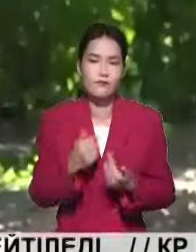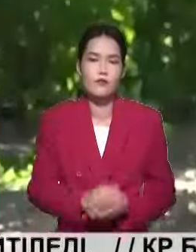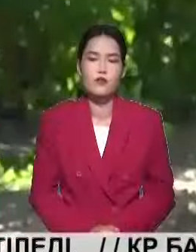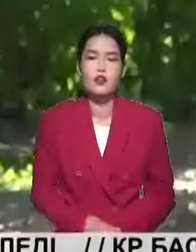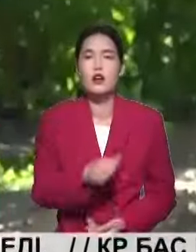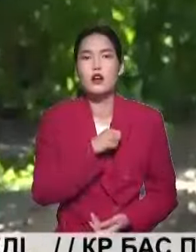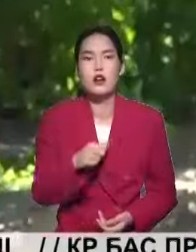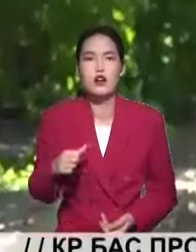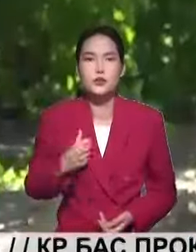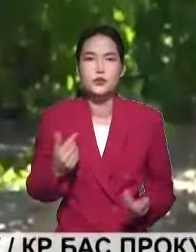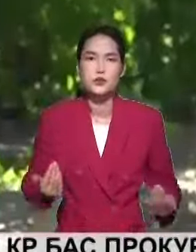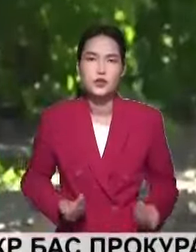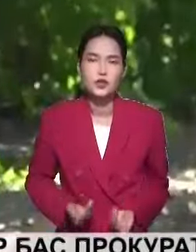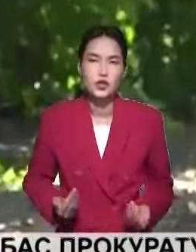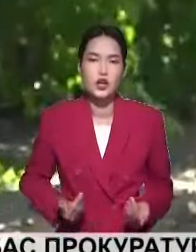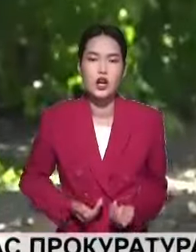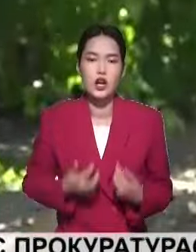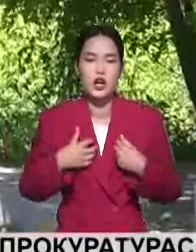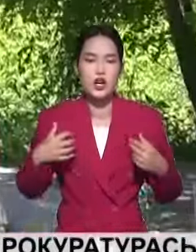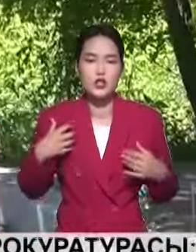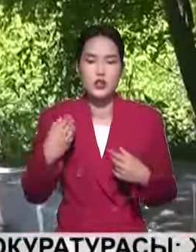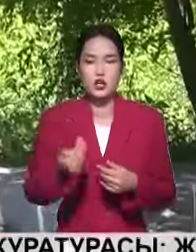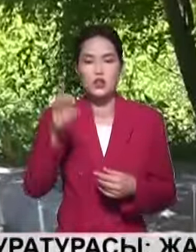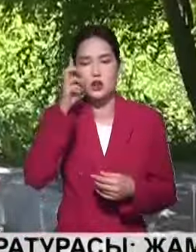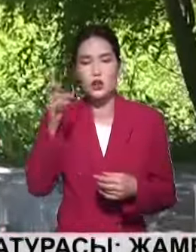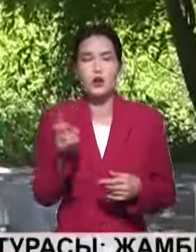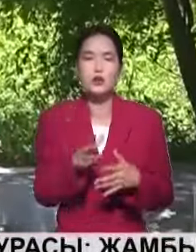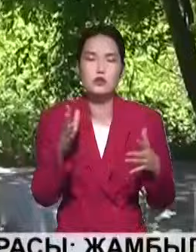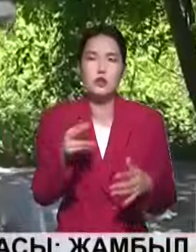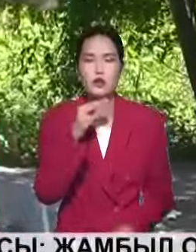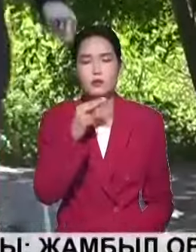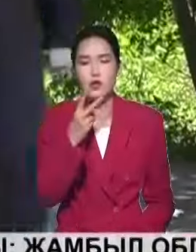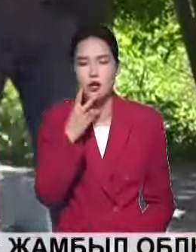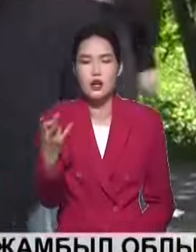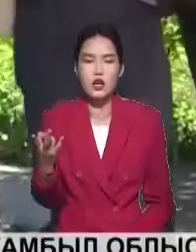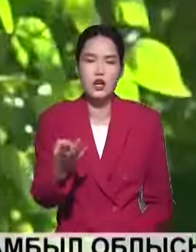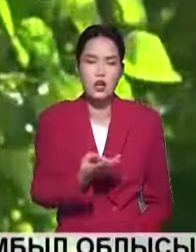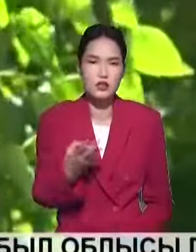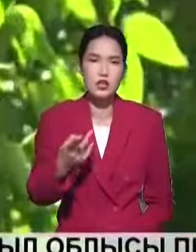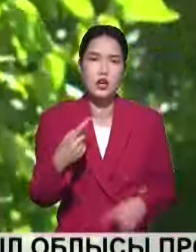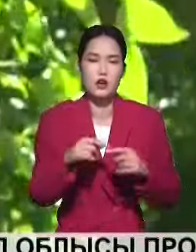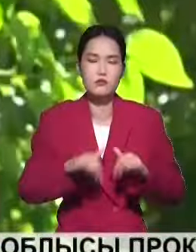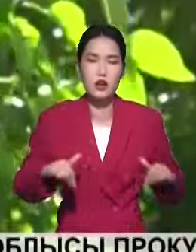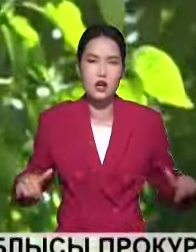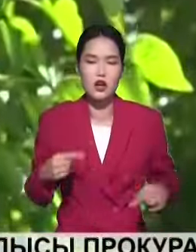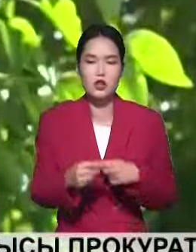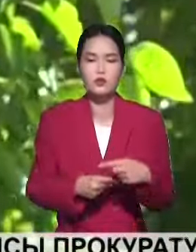өздеріне келген шығындар жайлы айтуда. Үкіметтен үлкен көлемде субсидия сұрап отыр. Осы пікір көп айтылғасын.